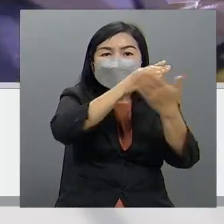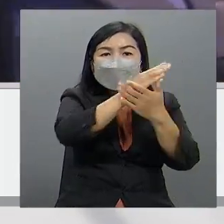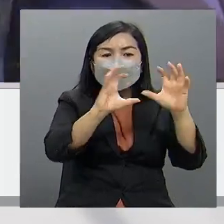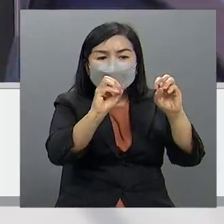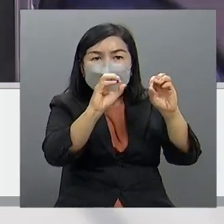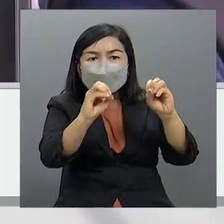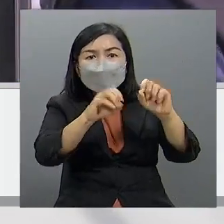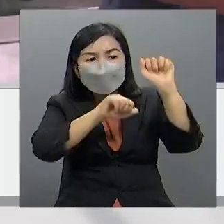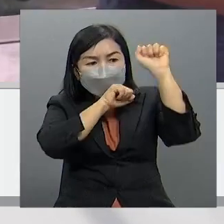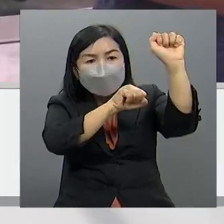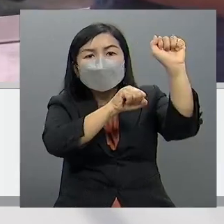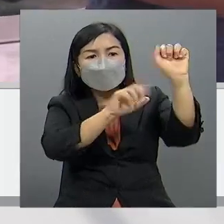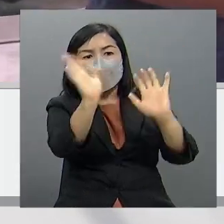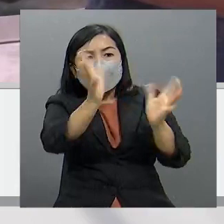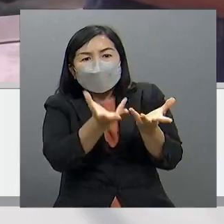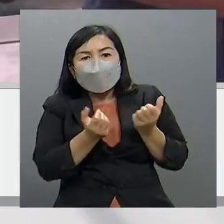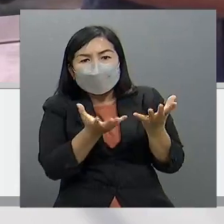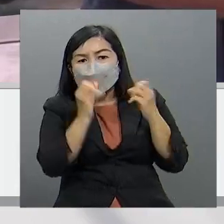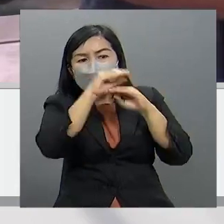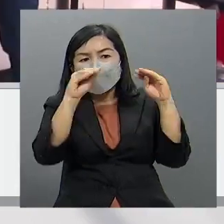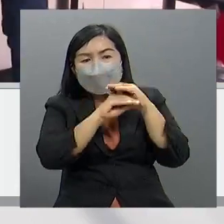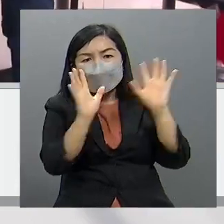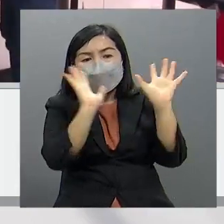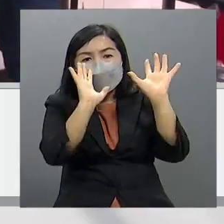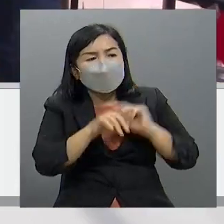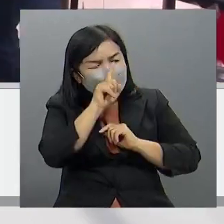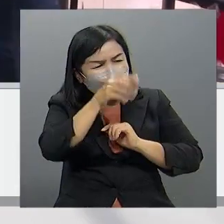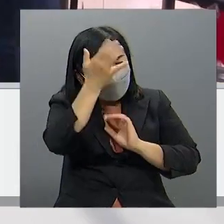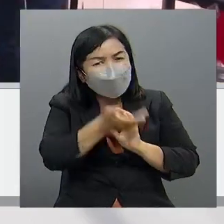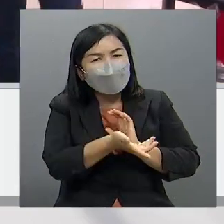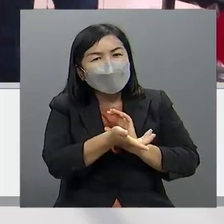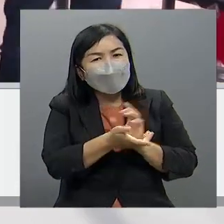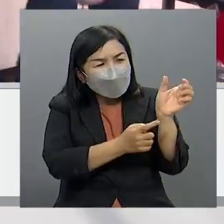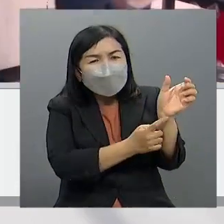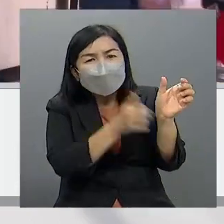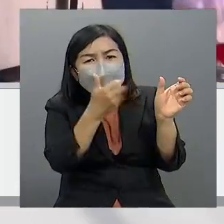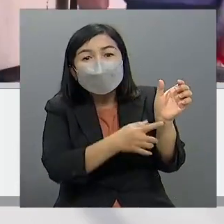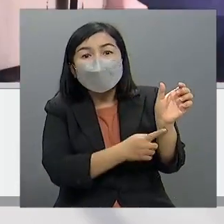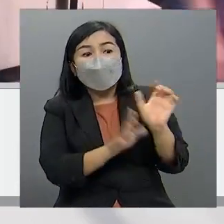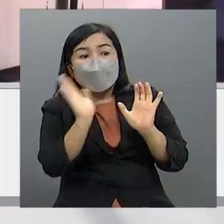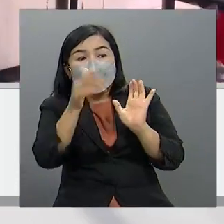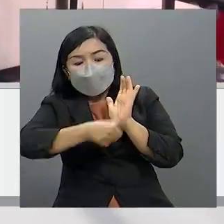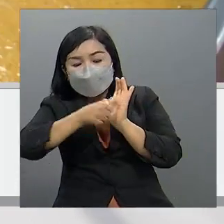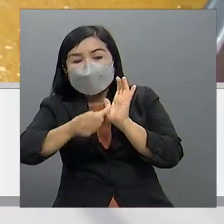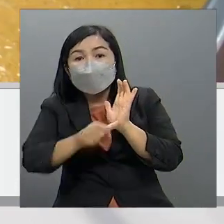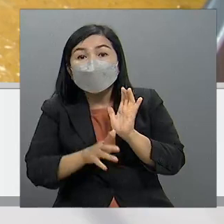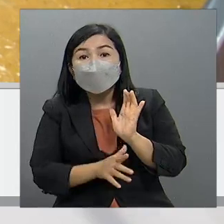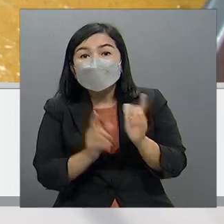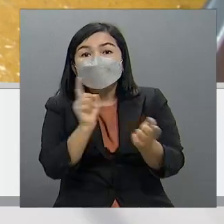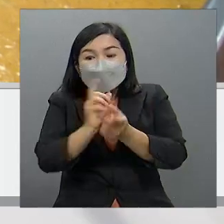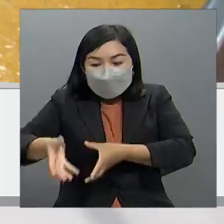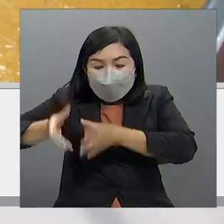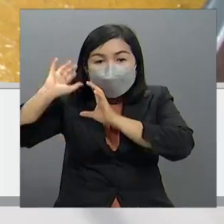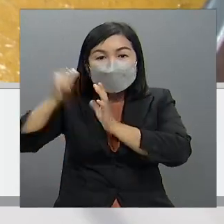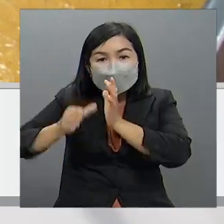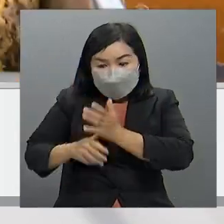บอกไม่รับแล้วโครงการคนละครึ่งพอไปถามเหตุผลก็บอกว่าก็เนี่ยมีถูกเรียกเก็บภาษีบางคนเจอย้อนหลังเข้าไปด้วยนะคะก็เลยม